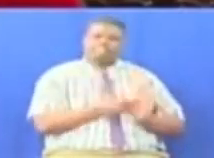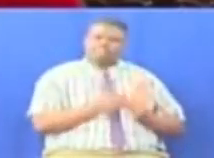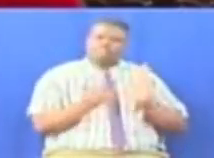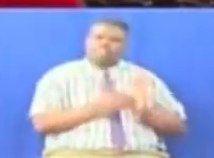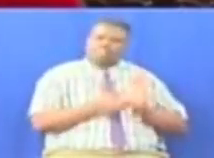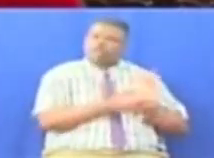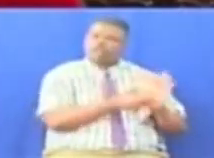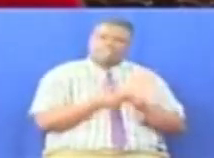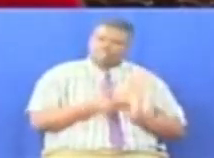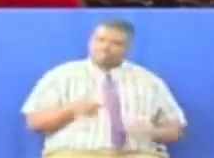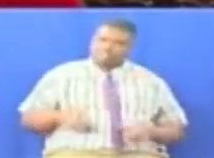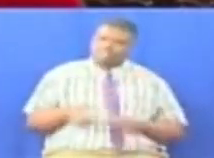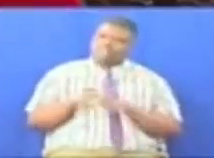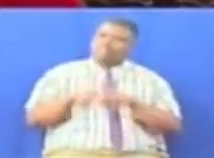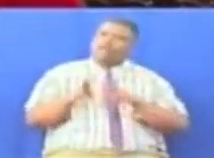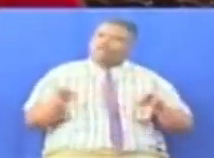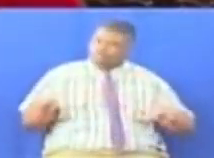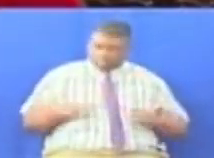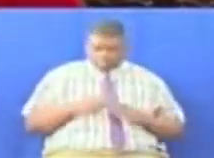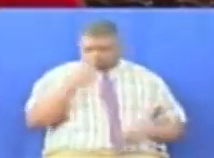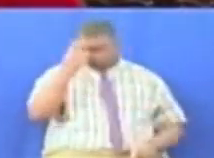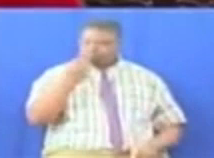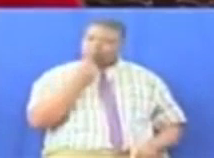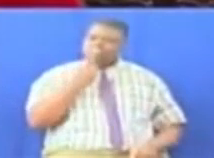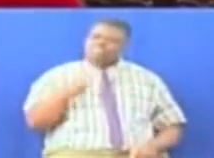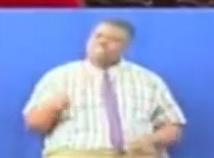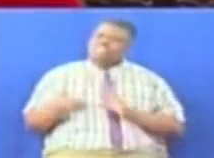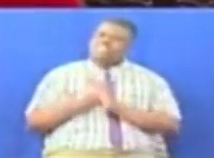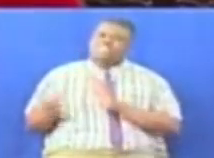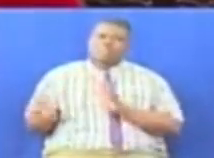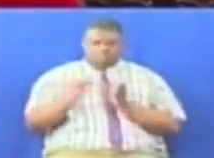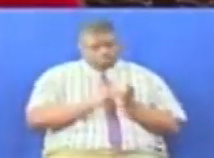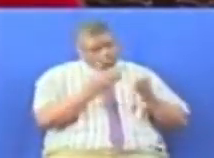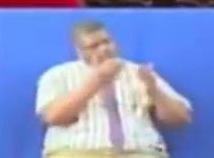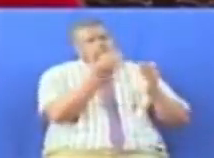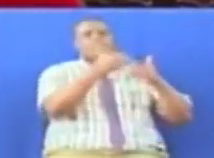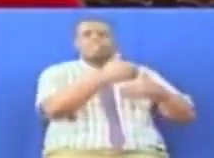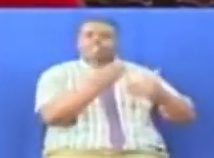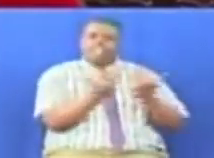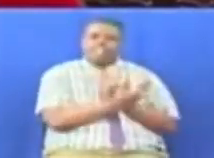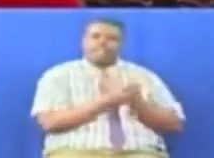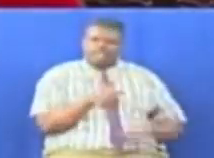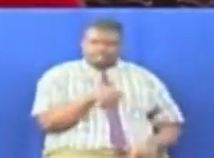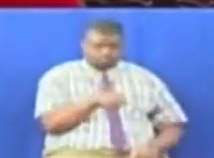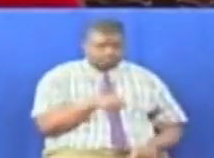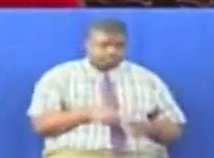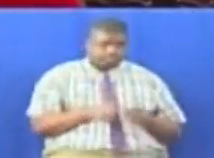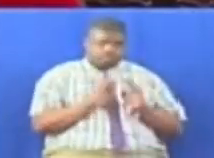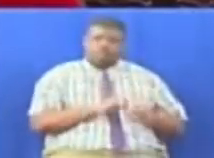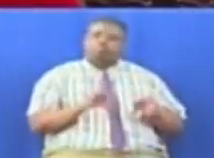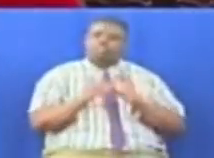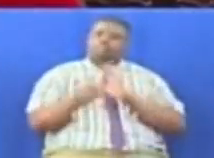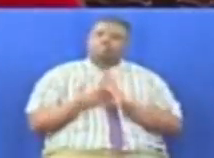wote pia ni maafisa wa mahakama. Swali la kujiuliza hapa ni kama kwa sheria hii sasa wanawekewa kinga kwa muktadha huo. Sheria ya maboresho ya sheria kuhusu ajali mbaya